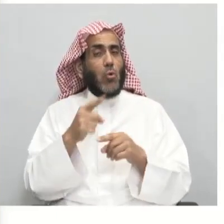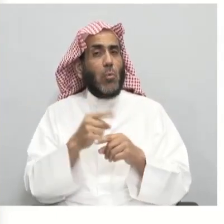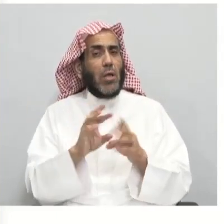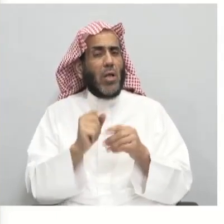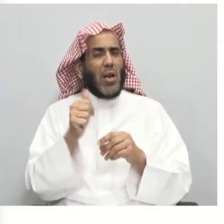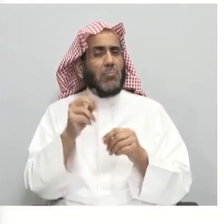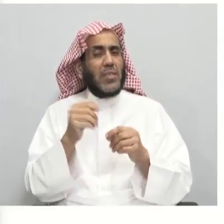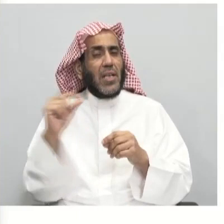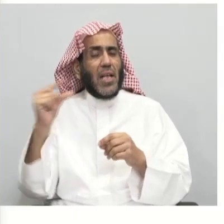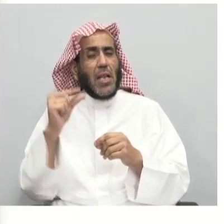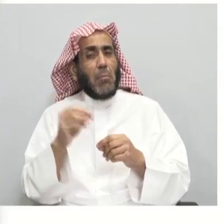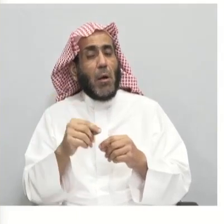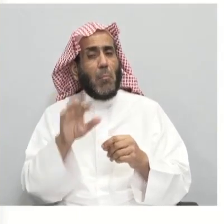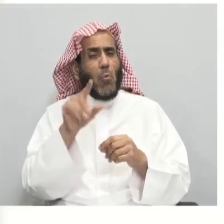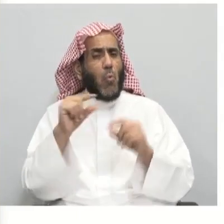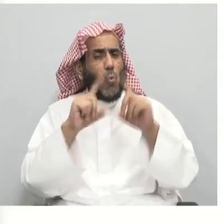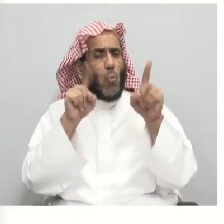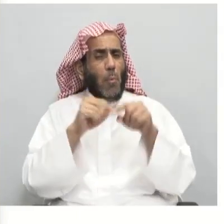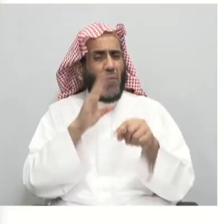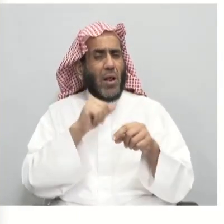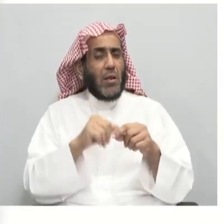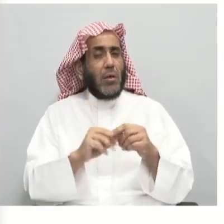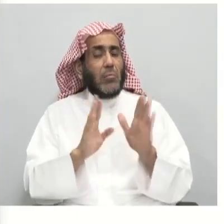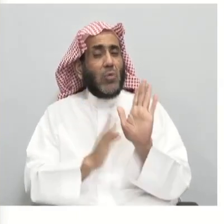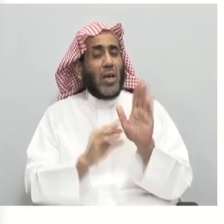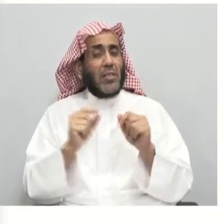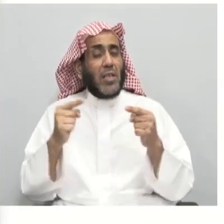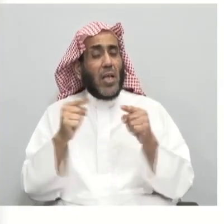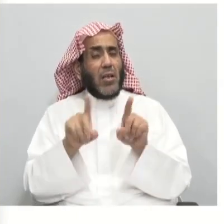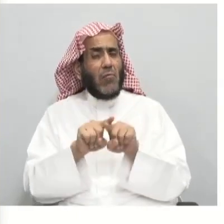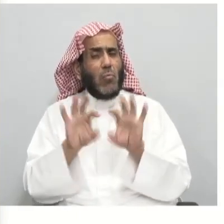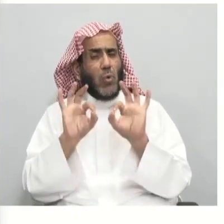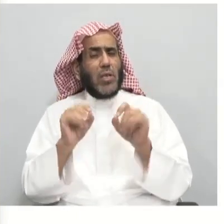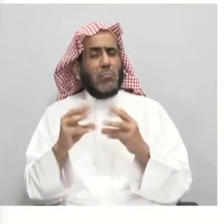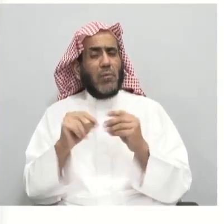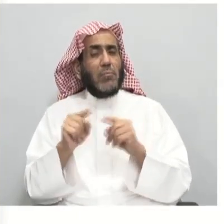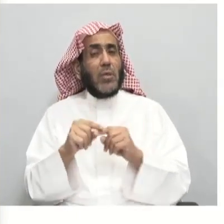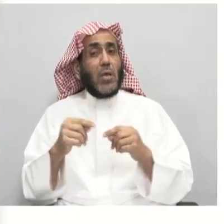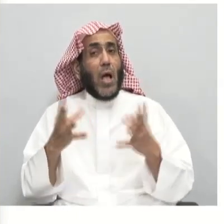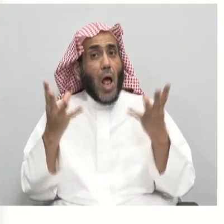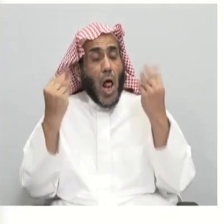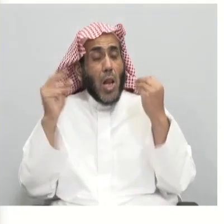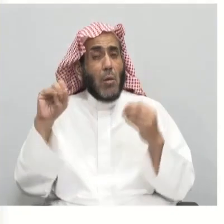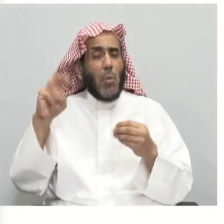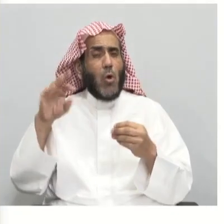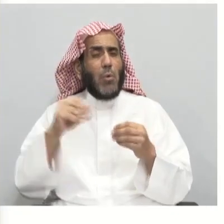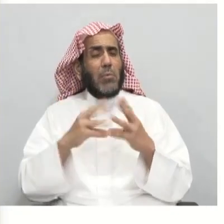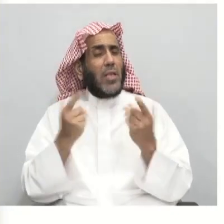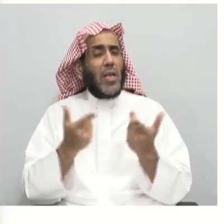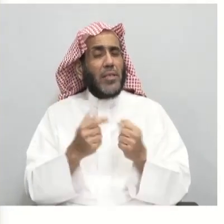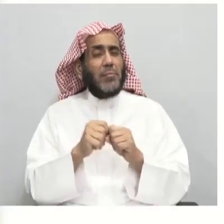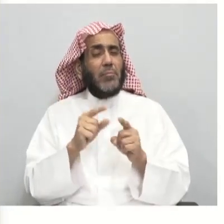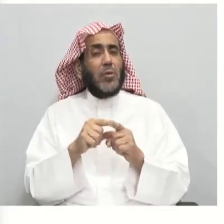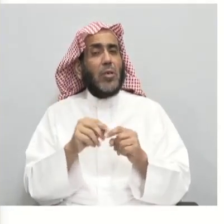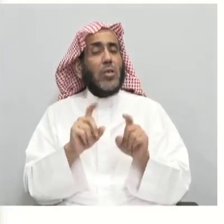رمز الكلمه في المربع الفارغ ببطاقه التعريف المناسبه لها المعلوماتيه ماذا تعني